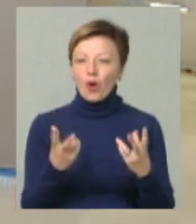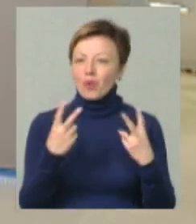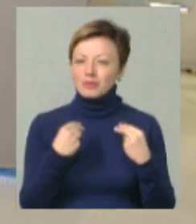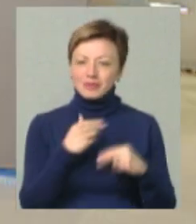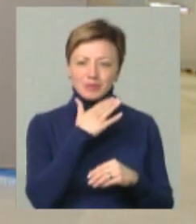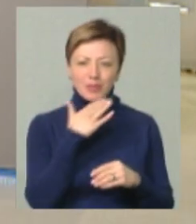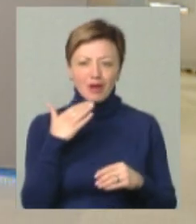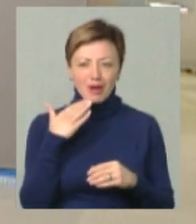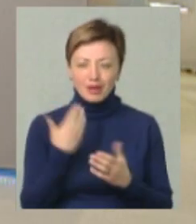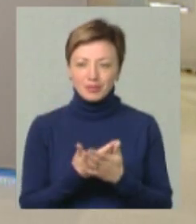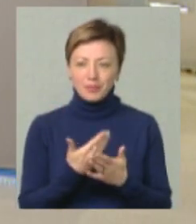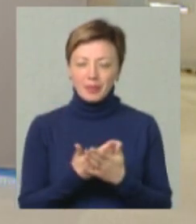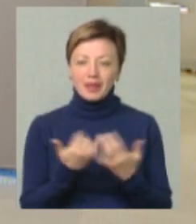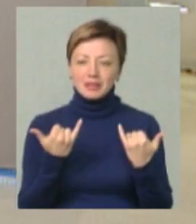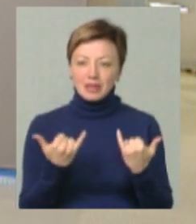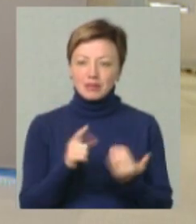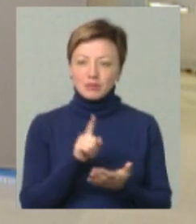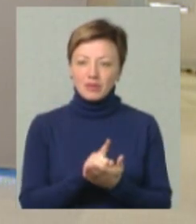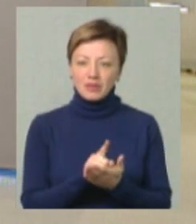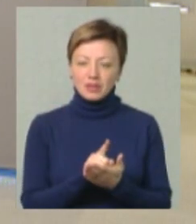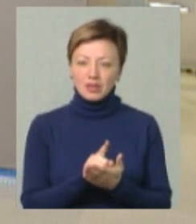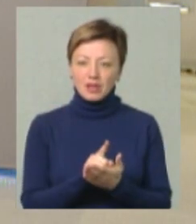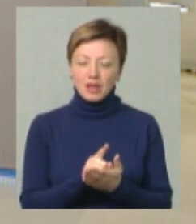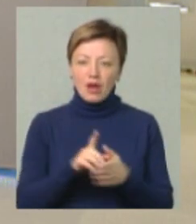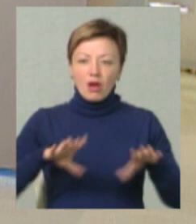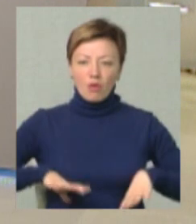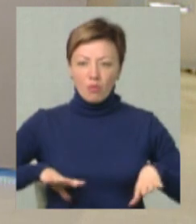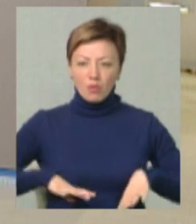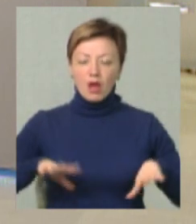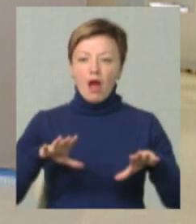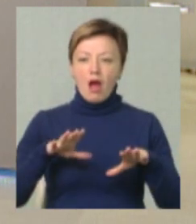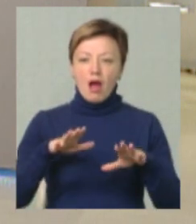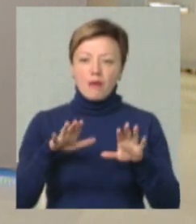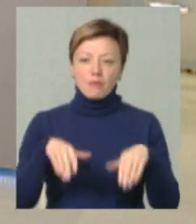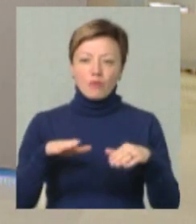дуже багато, кажуть. Ну от зараз повинні якісь лошаді приїхати, потім